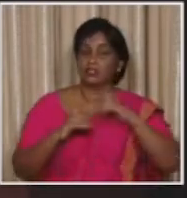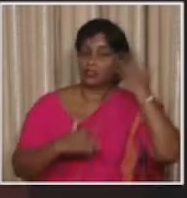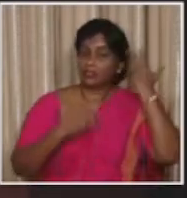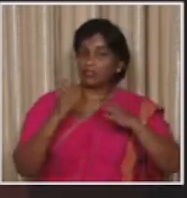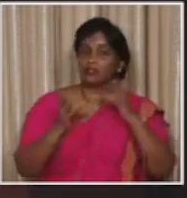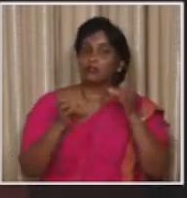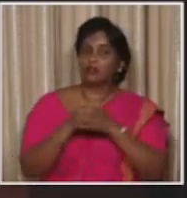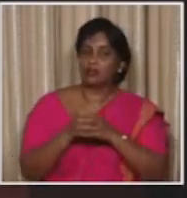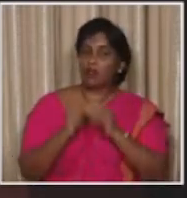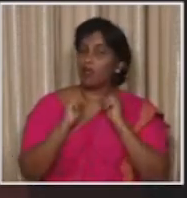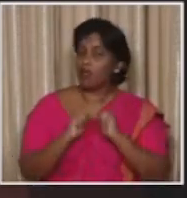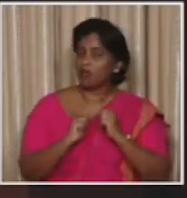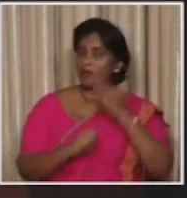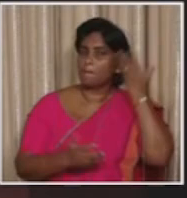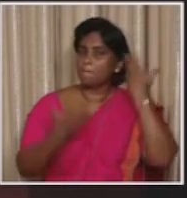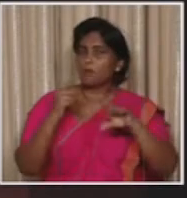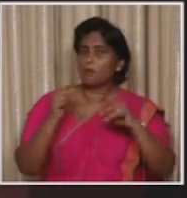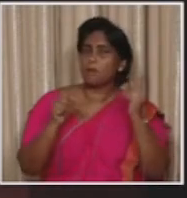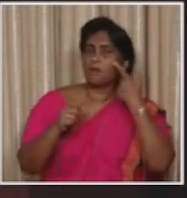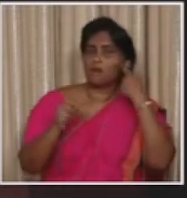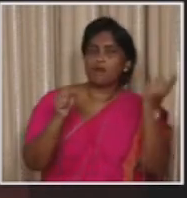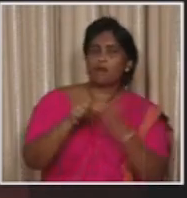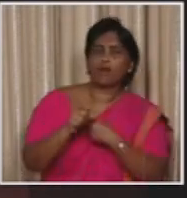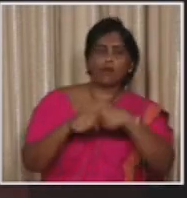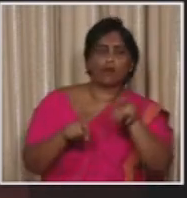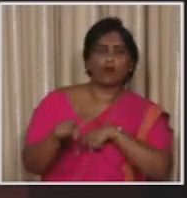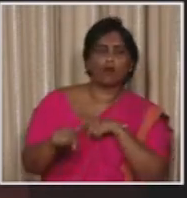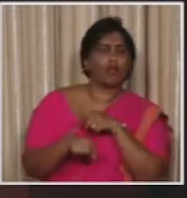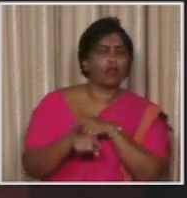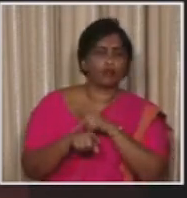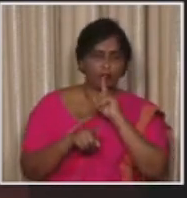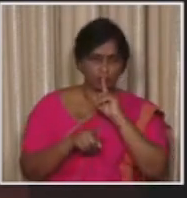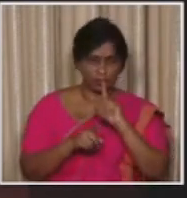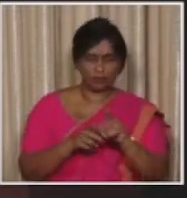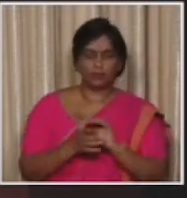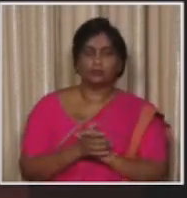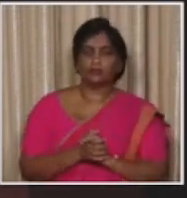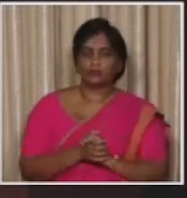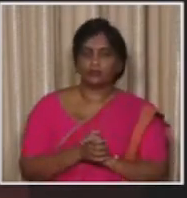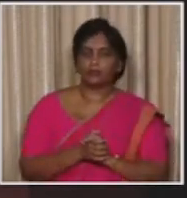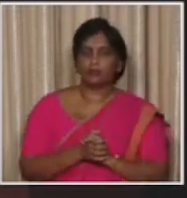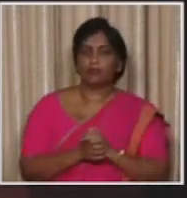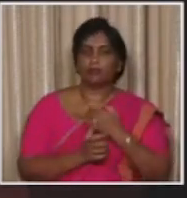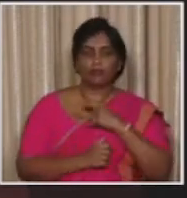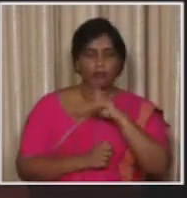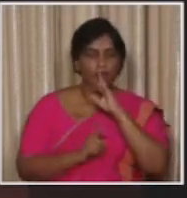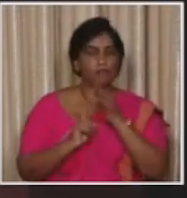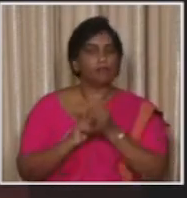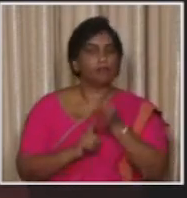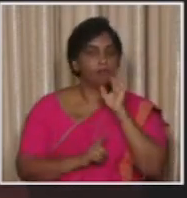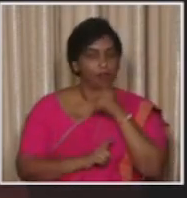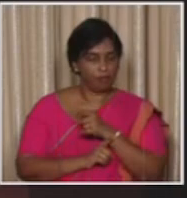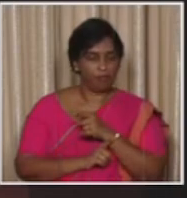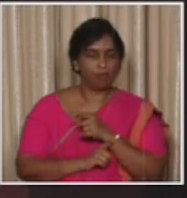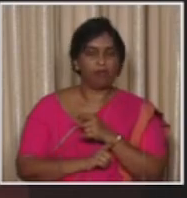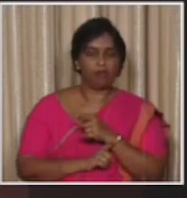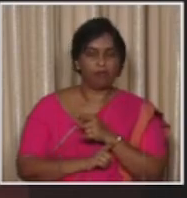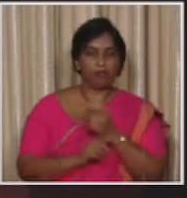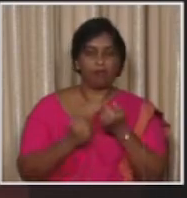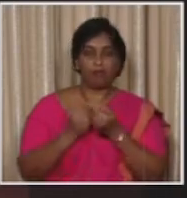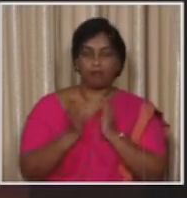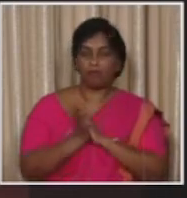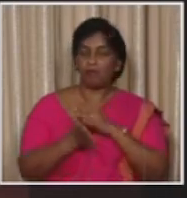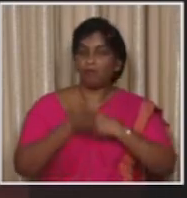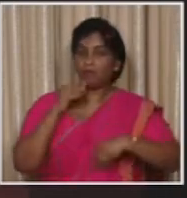කොට්ටාස කොහොමද කවුද ඒවට වග කියන්න ඕන කියන කාරණාව මං කියනවා ජනාධිපතිතුමාට. තමන්ගේ